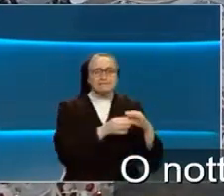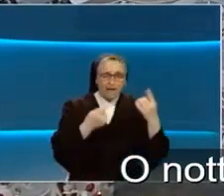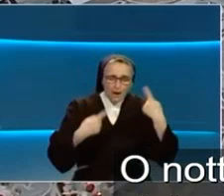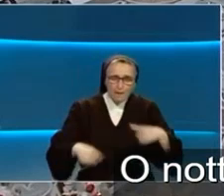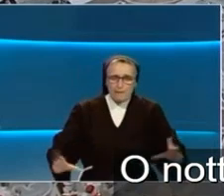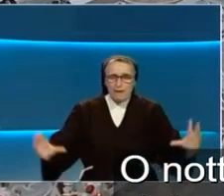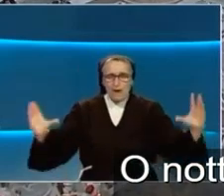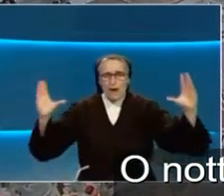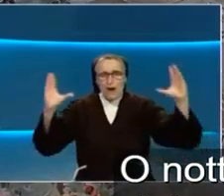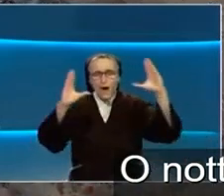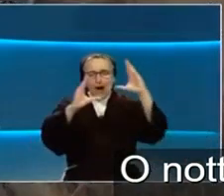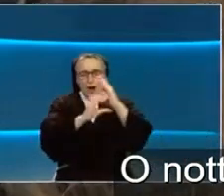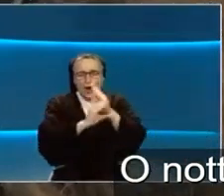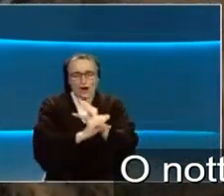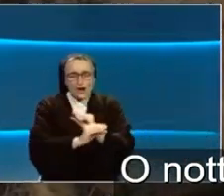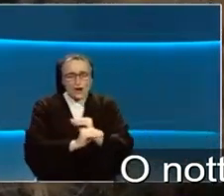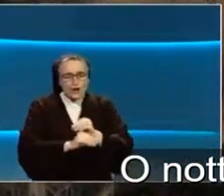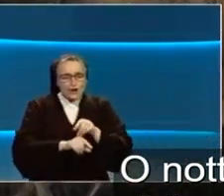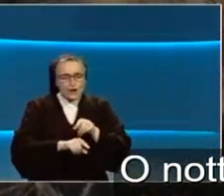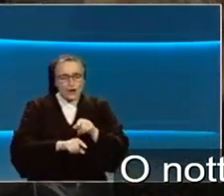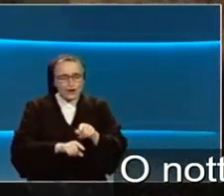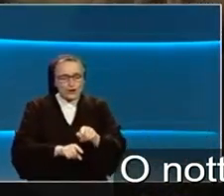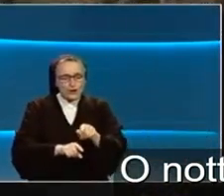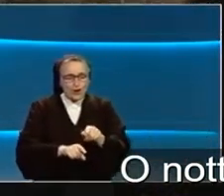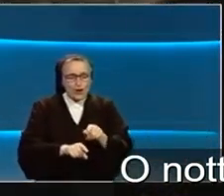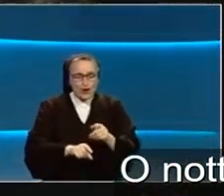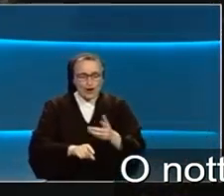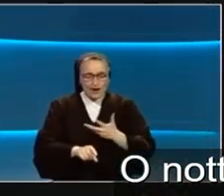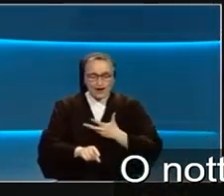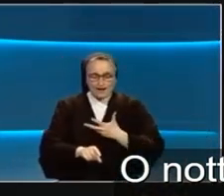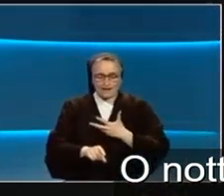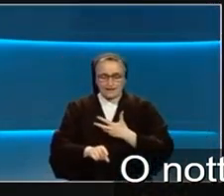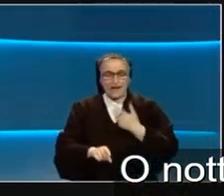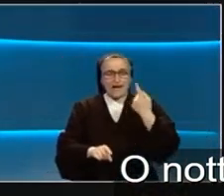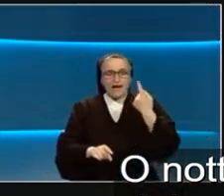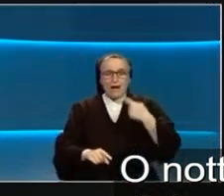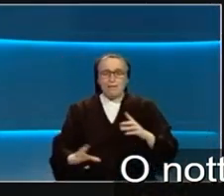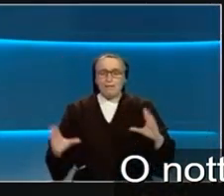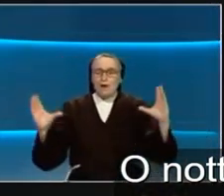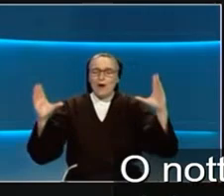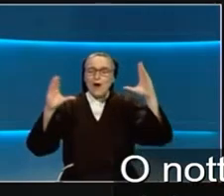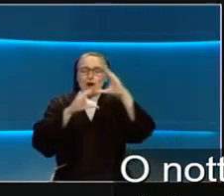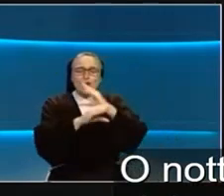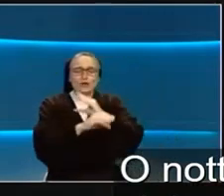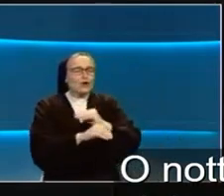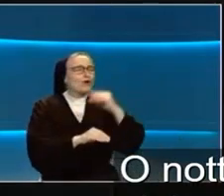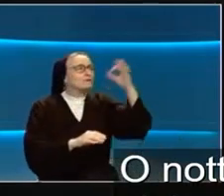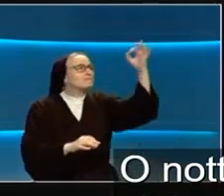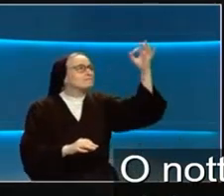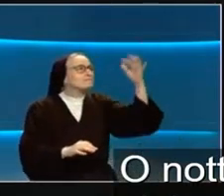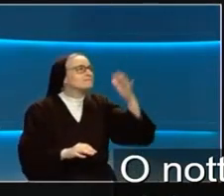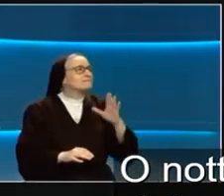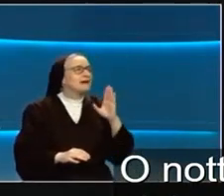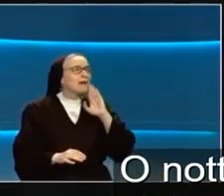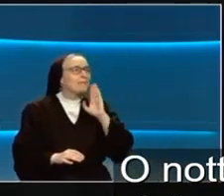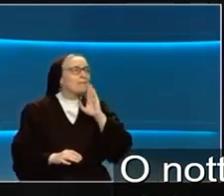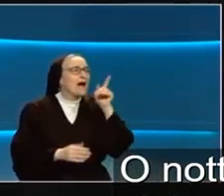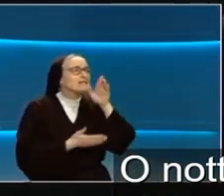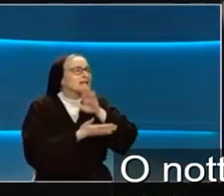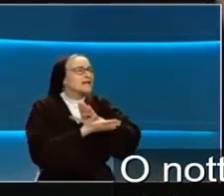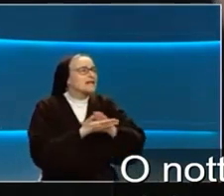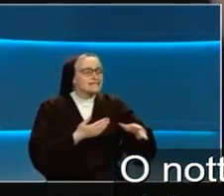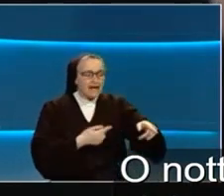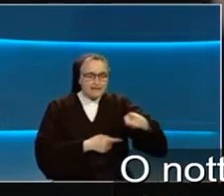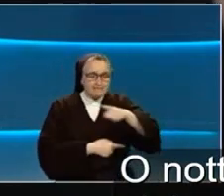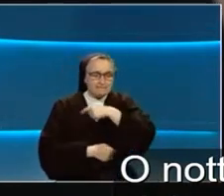vespertinum, quod tibi in hac cerei oblatione solemni,